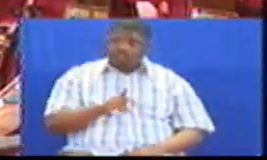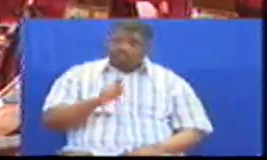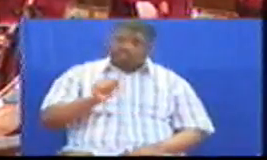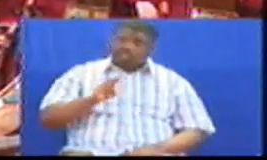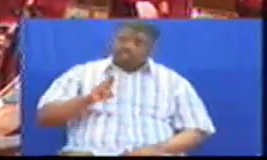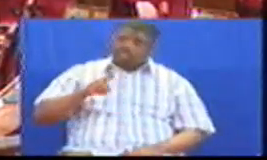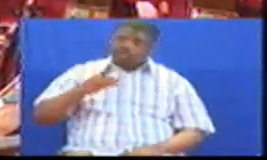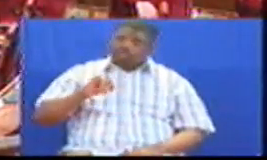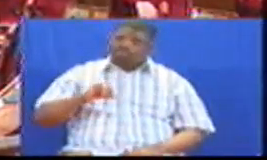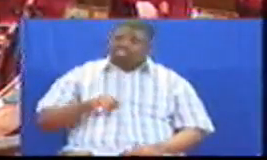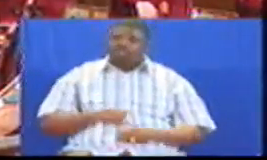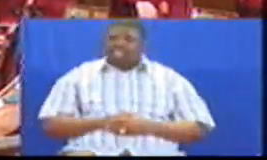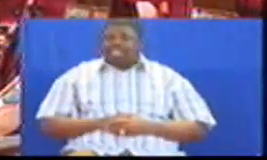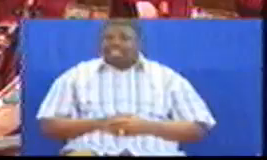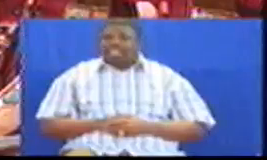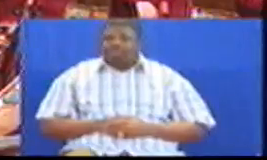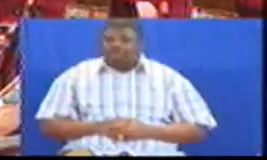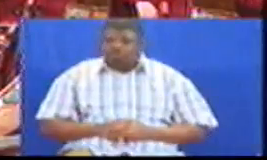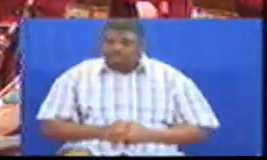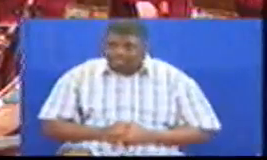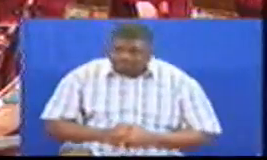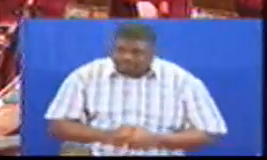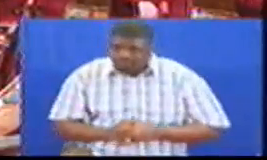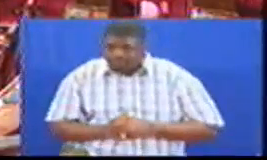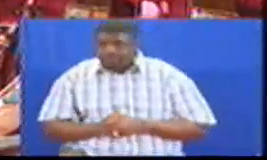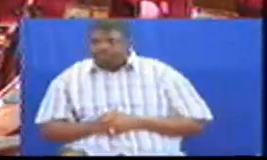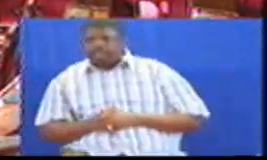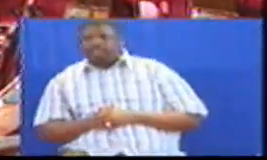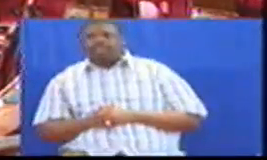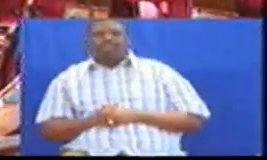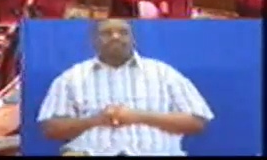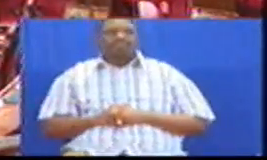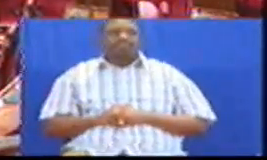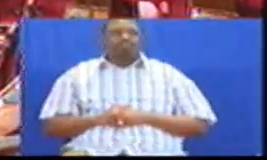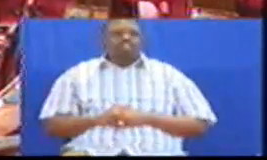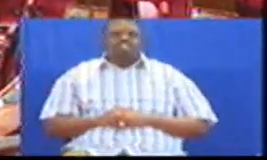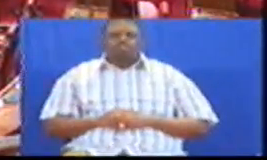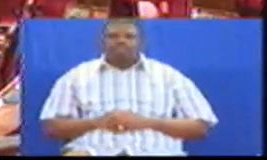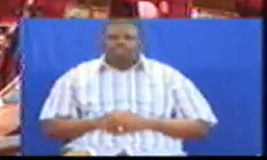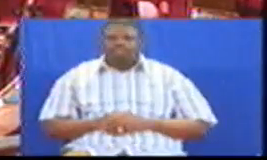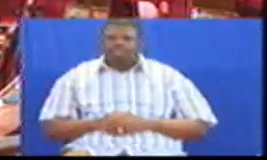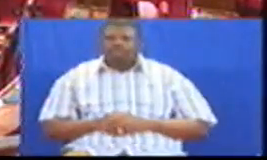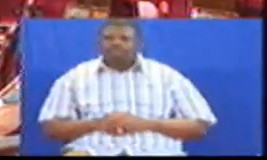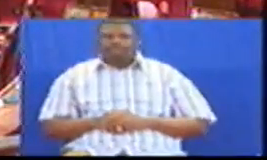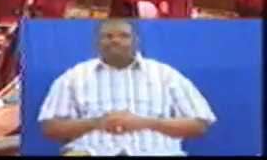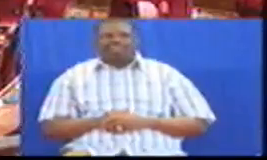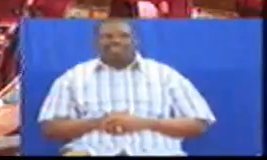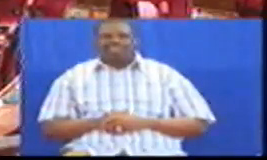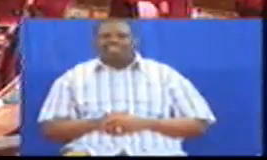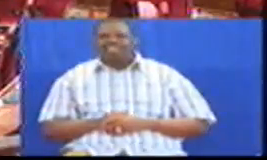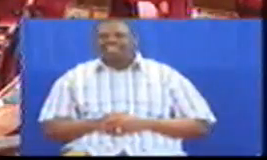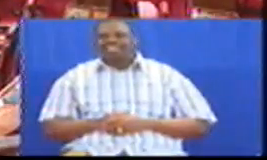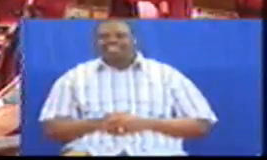karibu tafadhali. Awali yote nichukue fursa hii kumshukuru Mwenyezi Mungu Rahimu